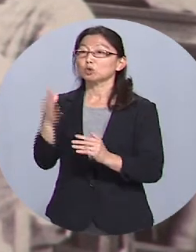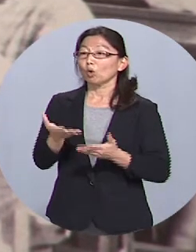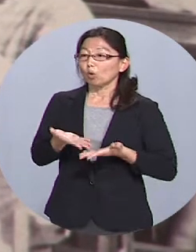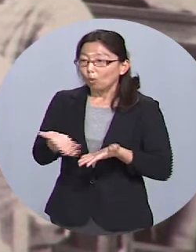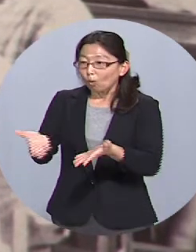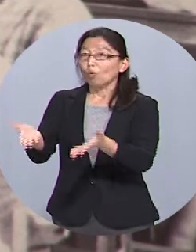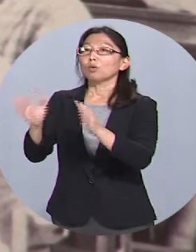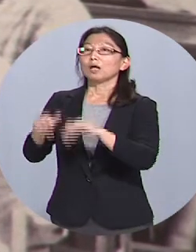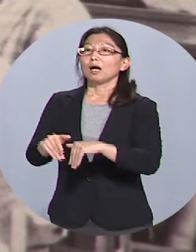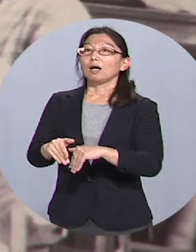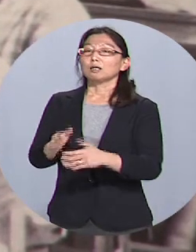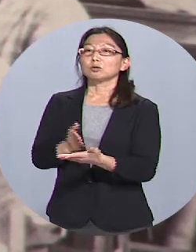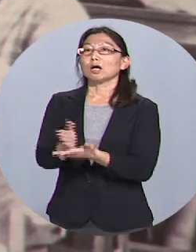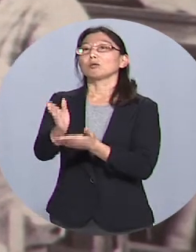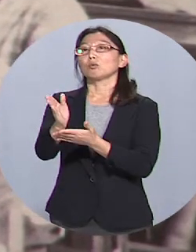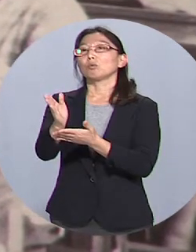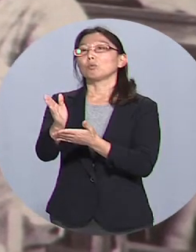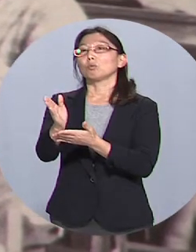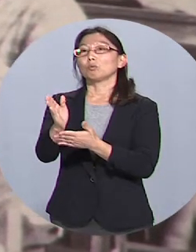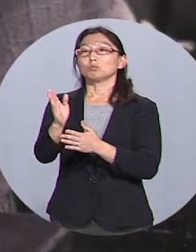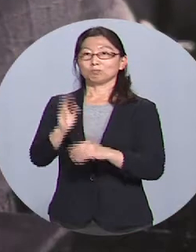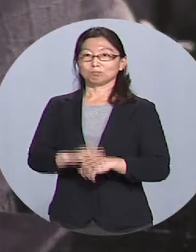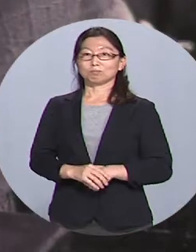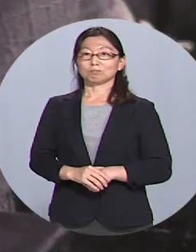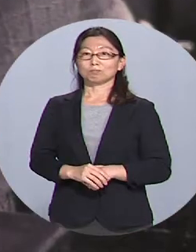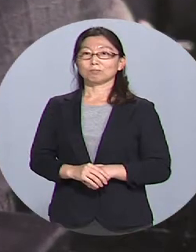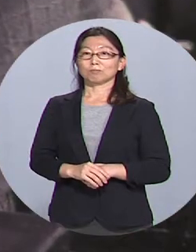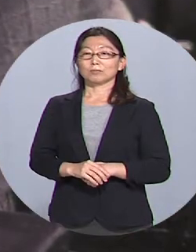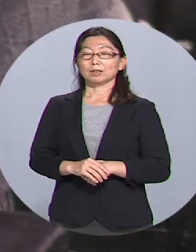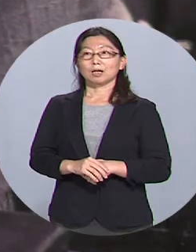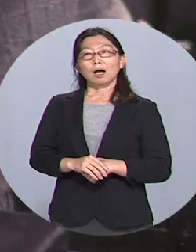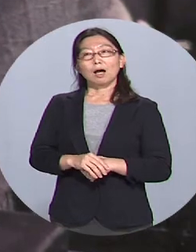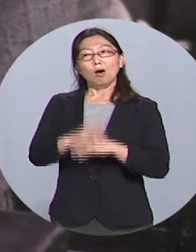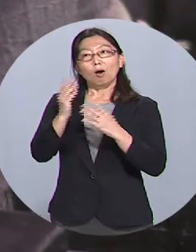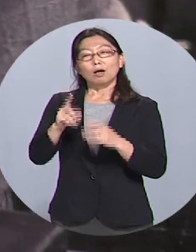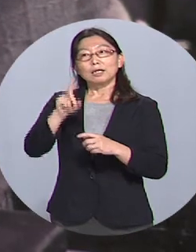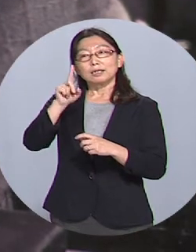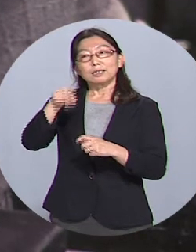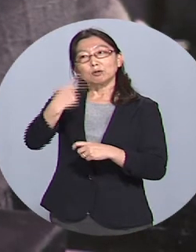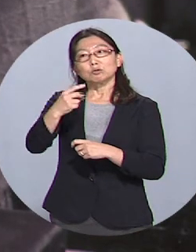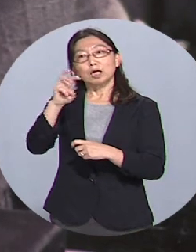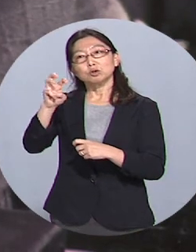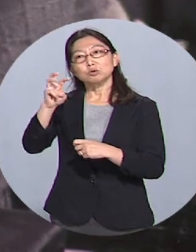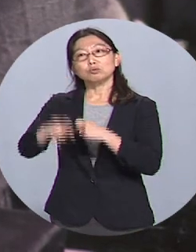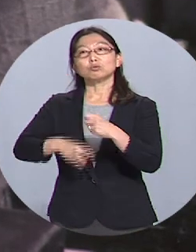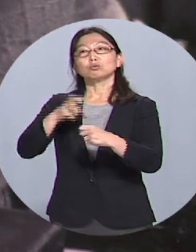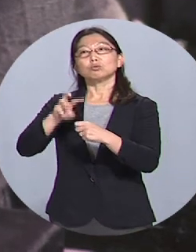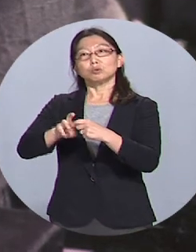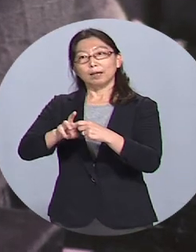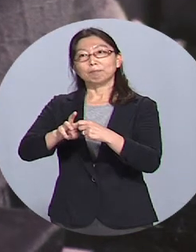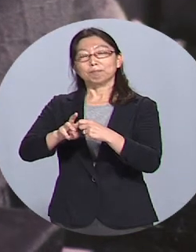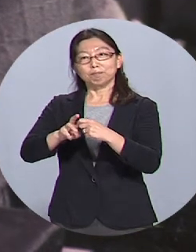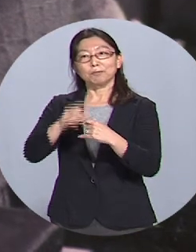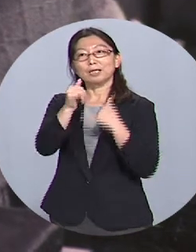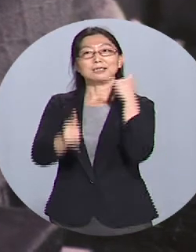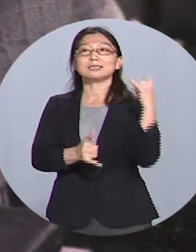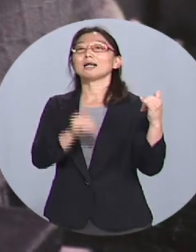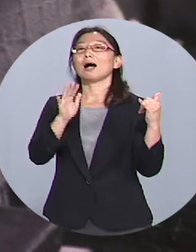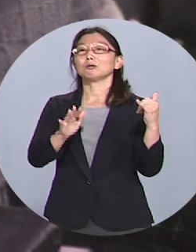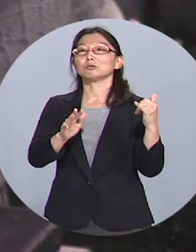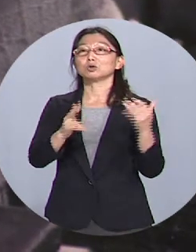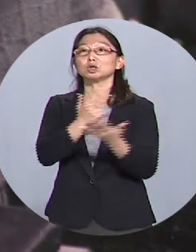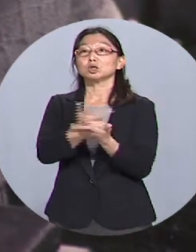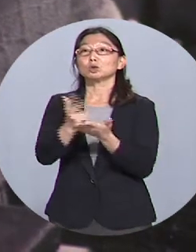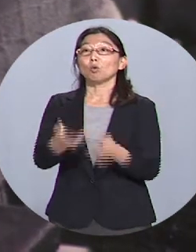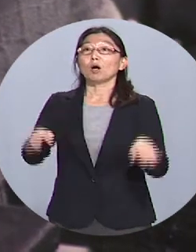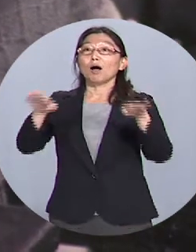供したのが始まりとされています。およそ130年の歴史を持つ学校給食の移り変わりを展示する資料館が